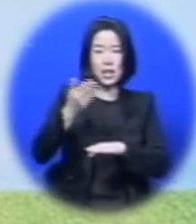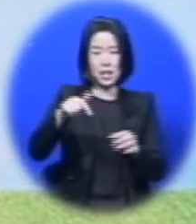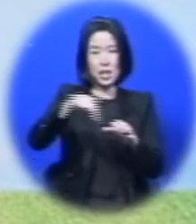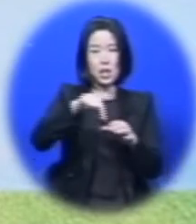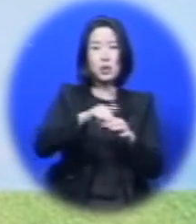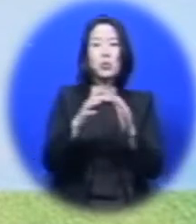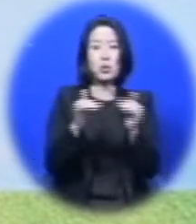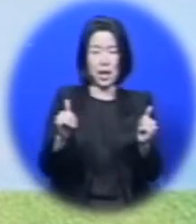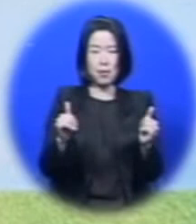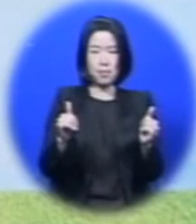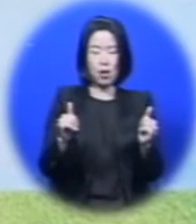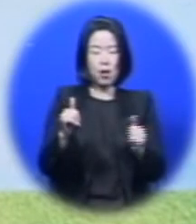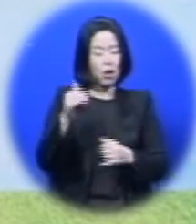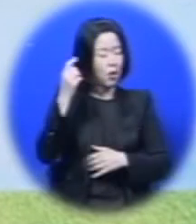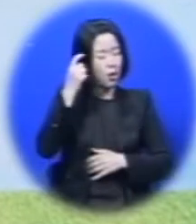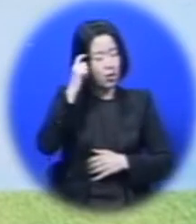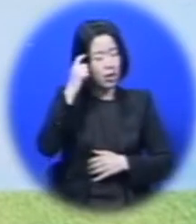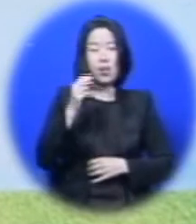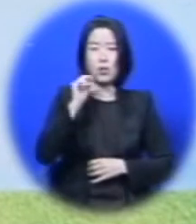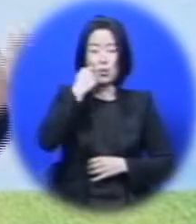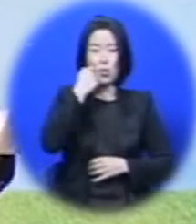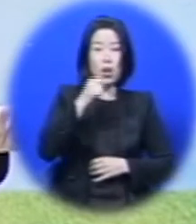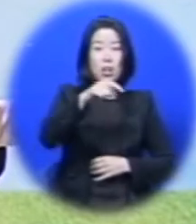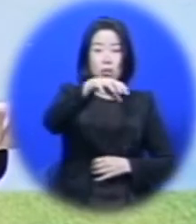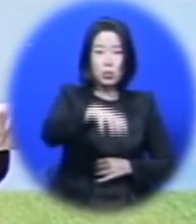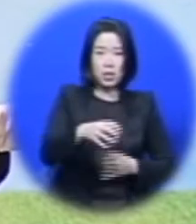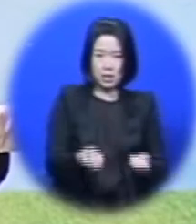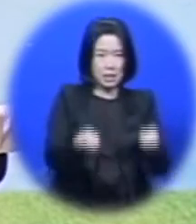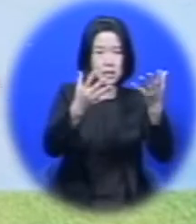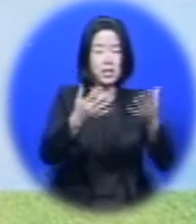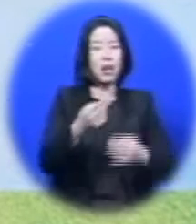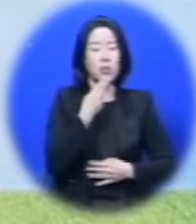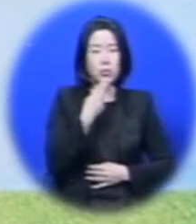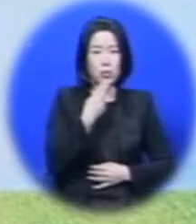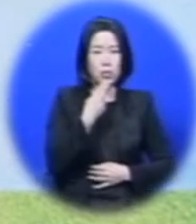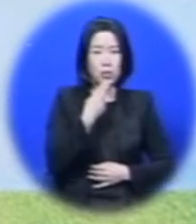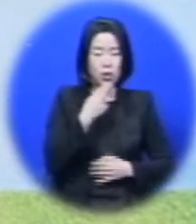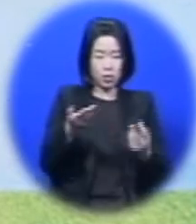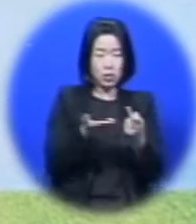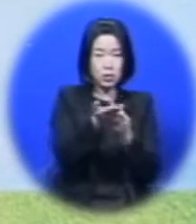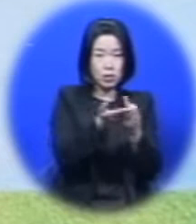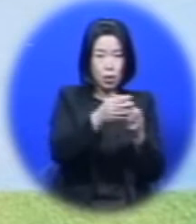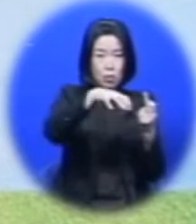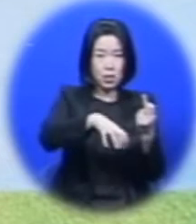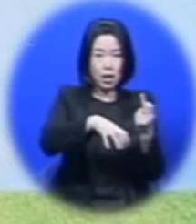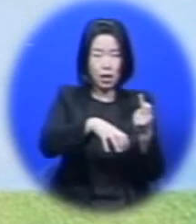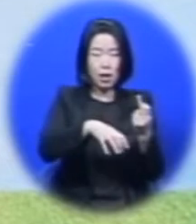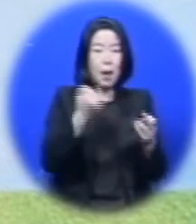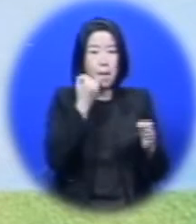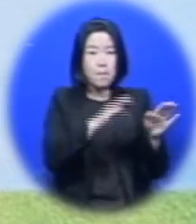안 가는 일이었어요. 그곳에는 제사 드리는 사람도 없습니다. 섬인데 말입니다.